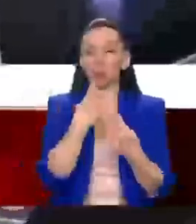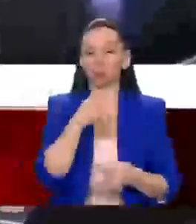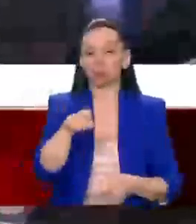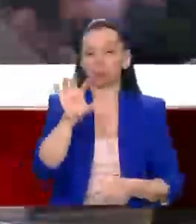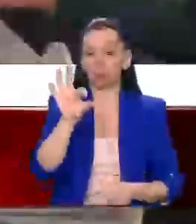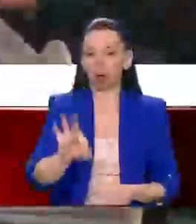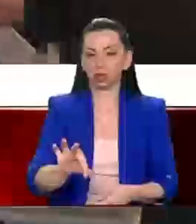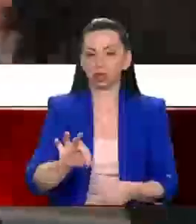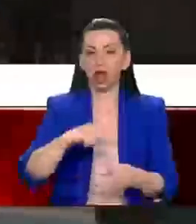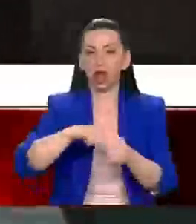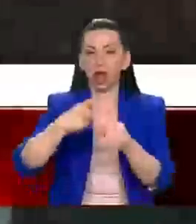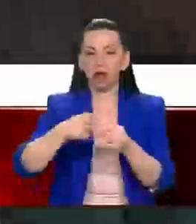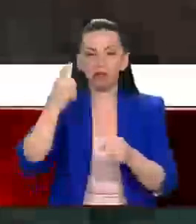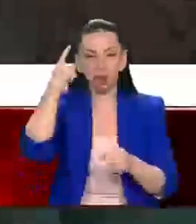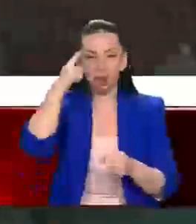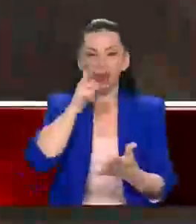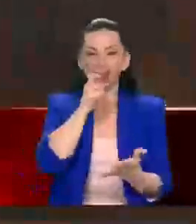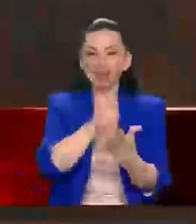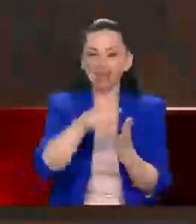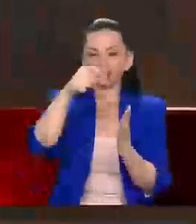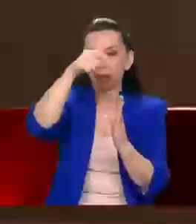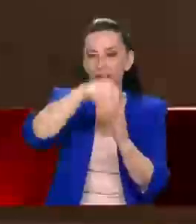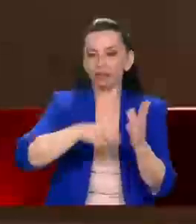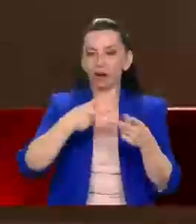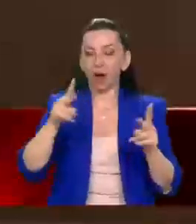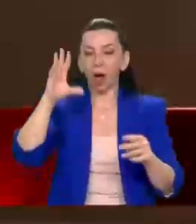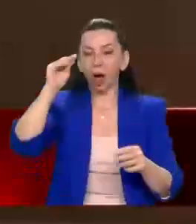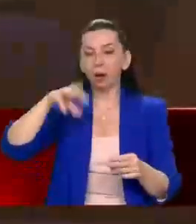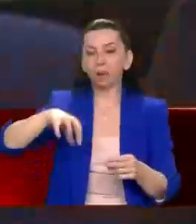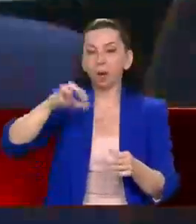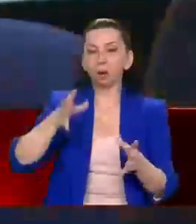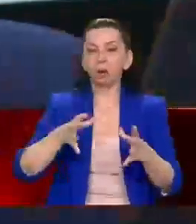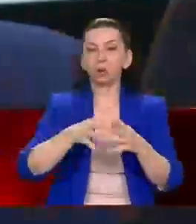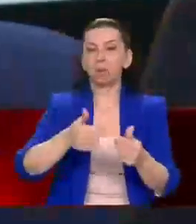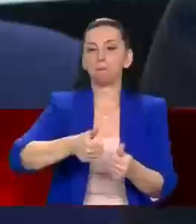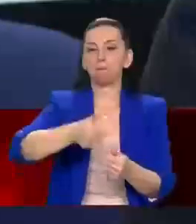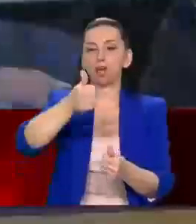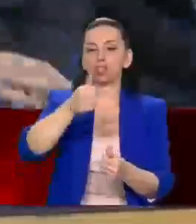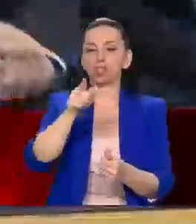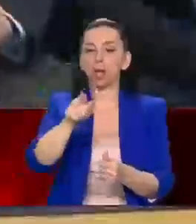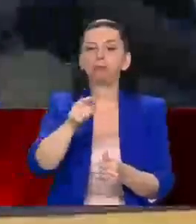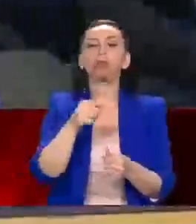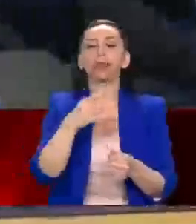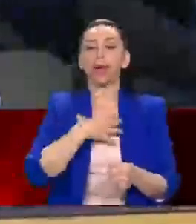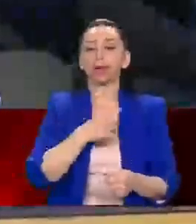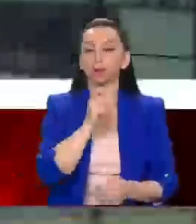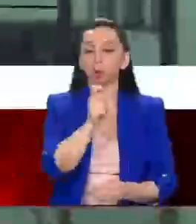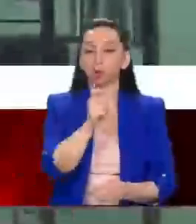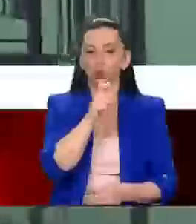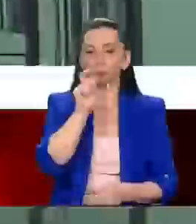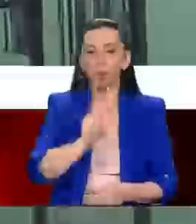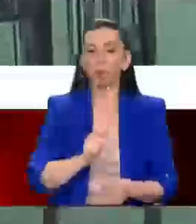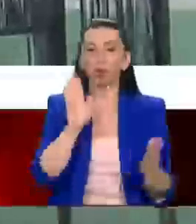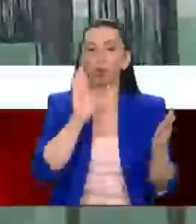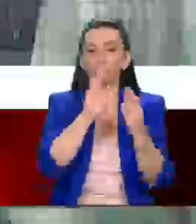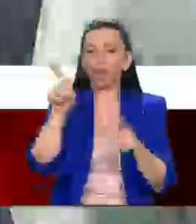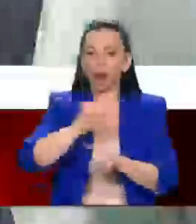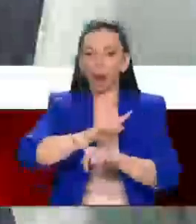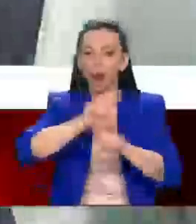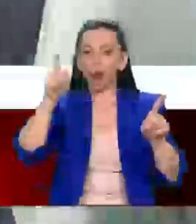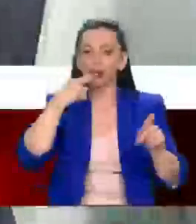değerlendirme yapılacak. Hafta başında teklifin detaylarını açıklayan AK Parti Grup Başkan Vekili Muhammed Emin Akbaşoğlu sunum yaptı komisyona. Muhalefetin itiraz